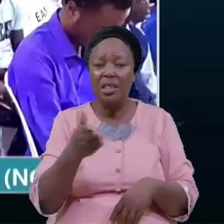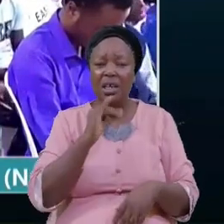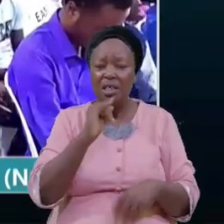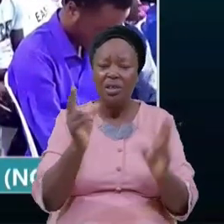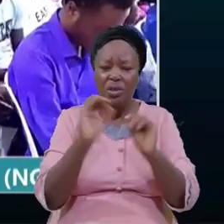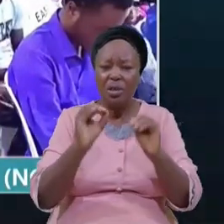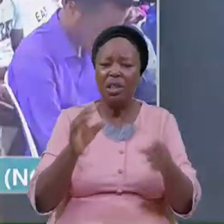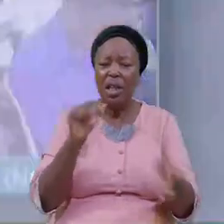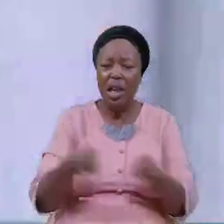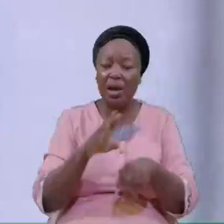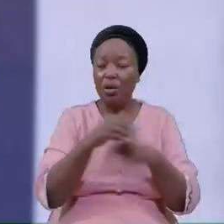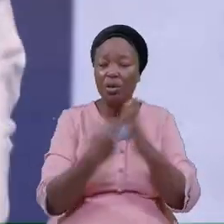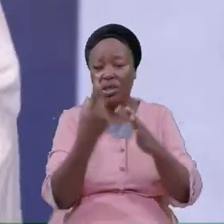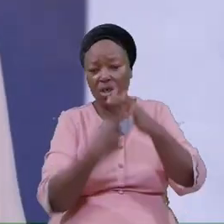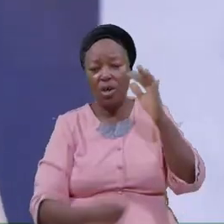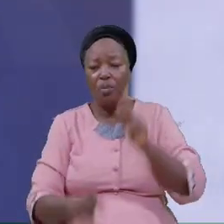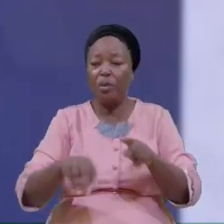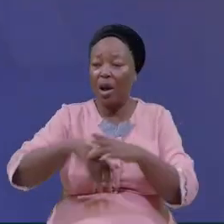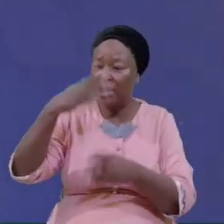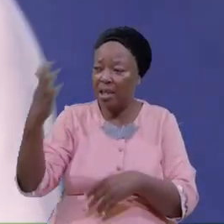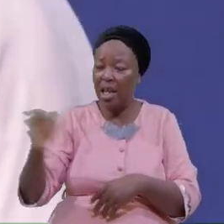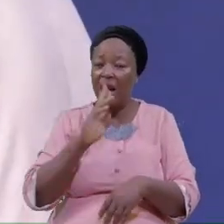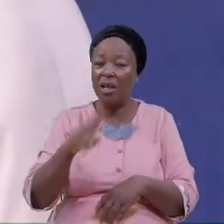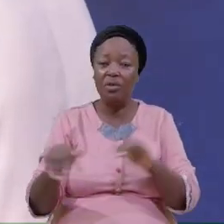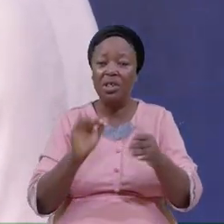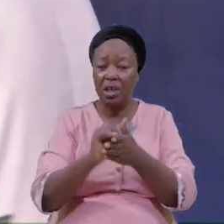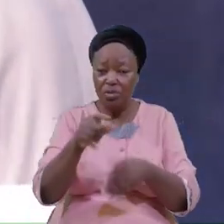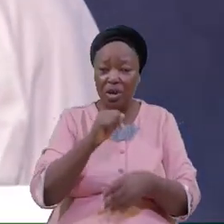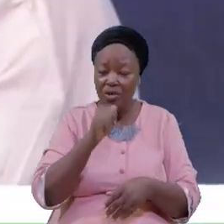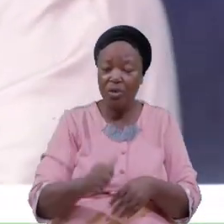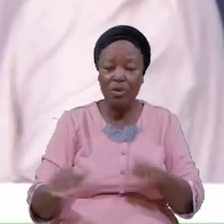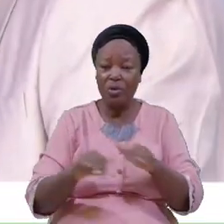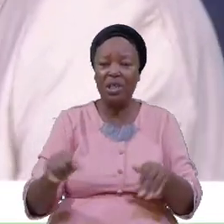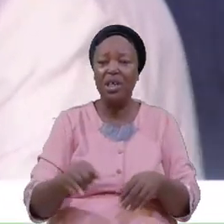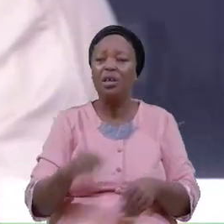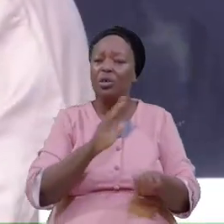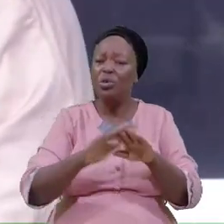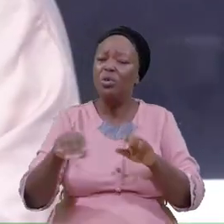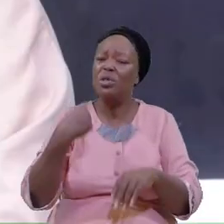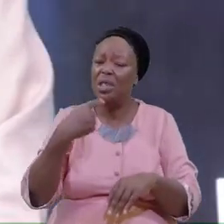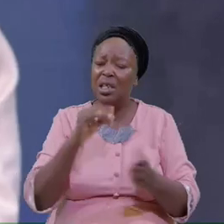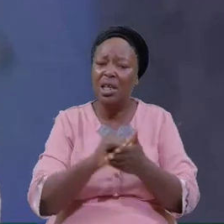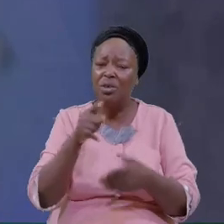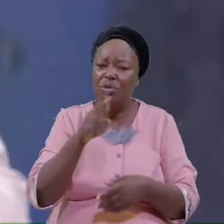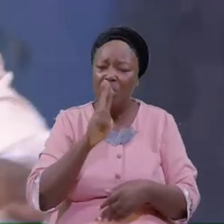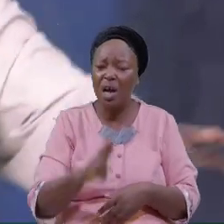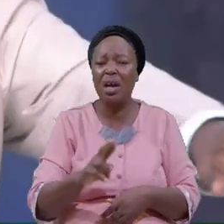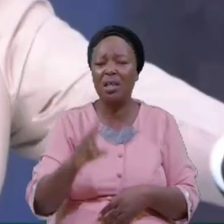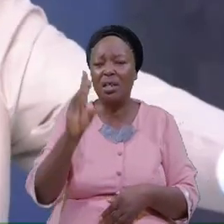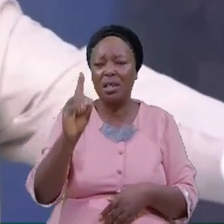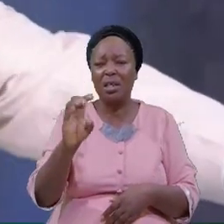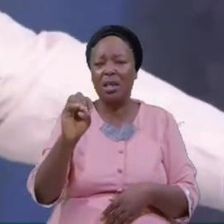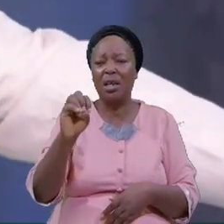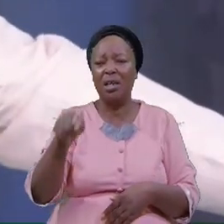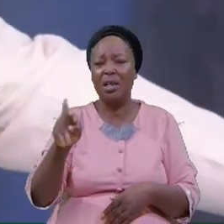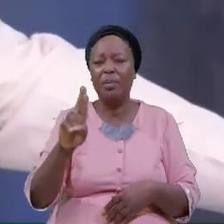you are not doing. No, don't claim I am deeper life when you are shallow life. Il y a des gens qui marchent de façon